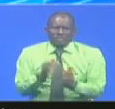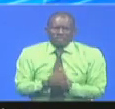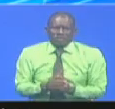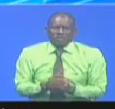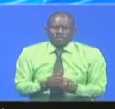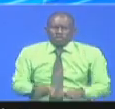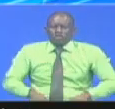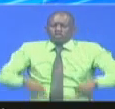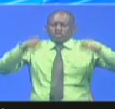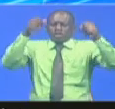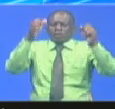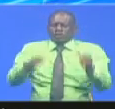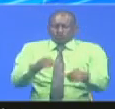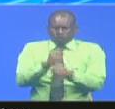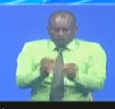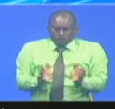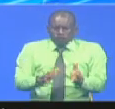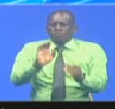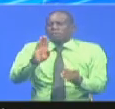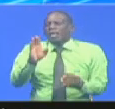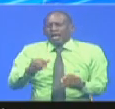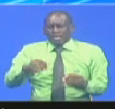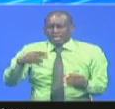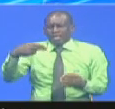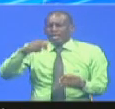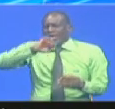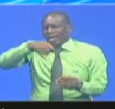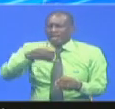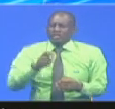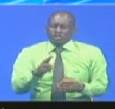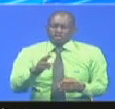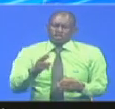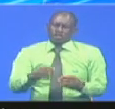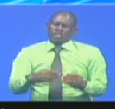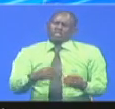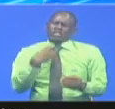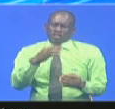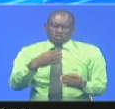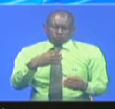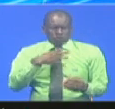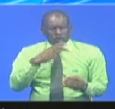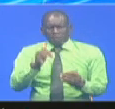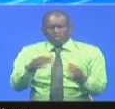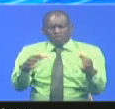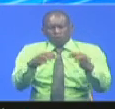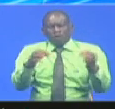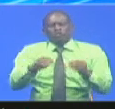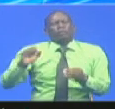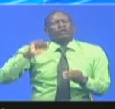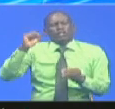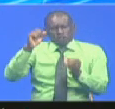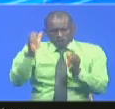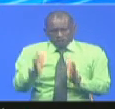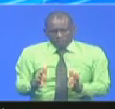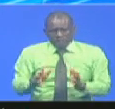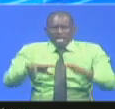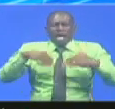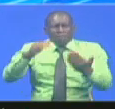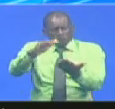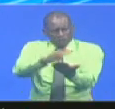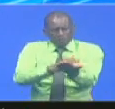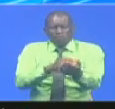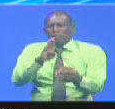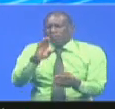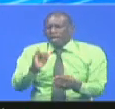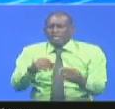Mwenyekiti wa jopokazi la BBI Yusuf Haji ameeleza kusikitishwa kwao na matamshi ya viongozi wa kisiasa kuhusu ripoti hiyo hata kabla